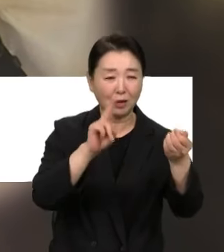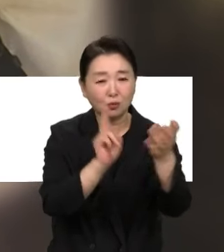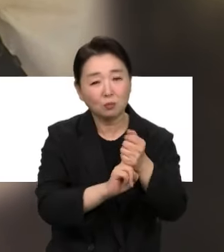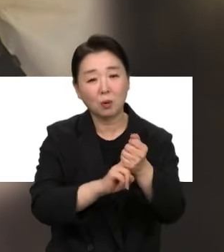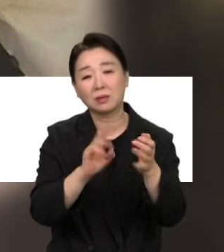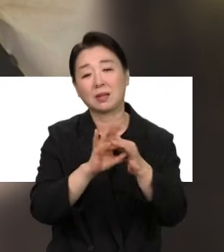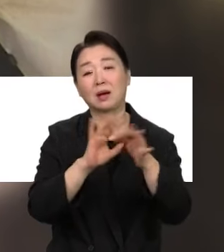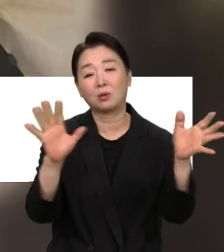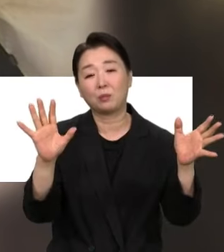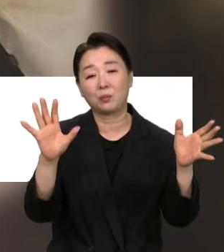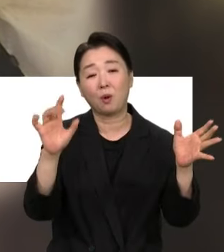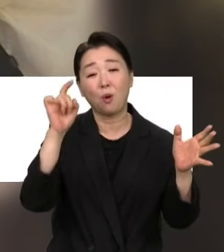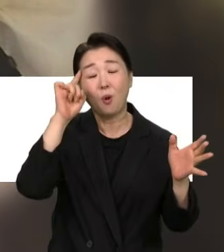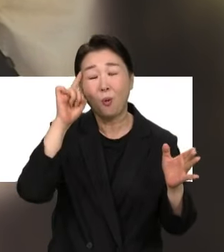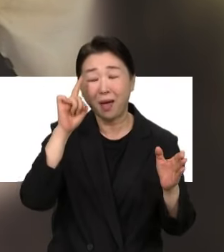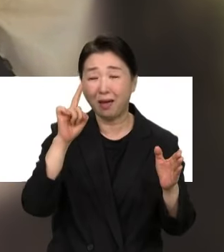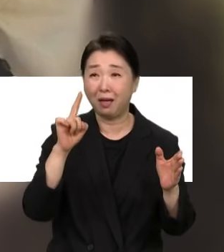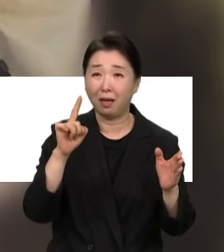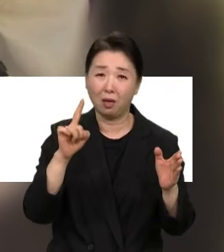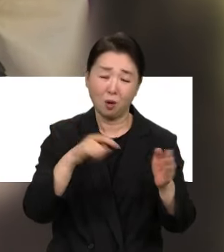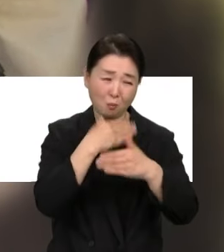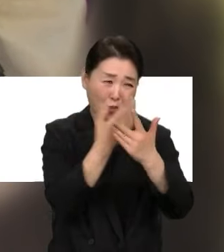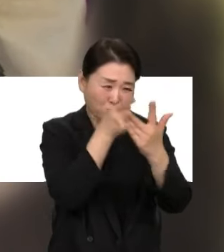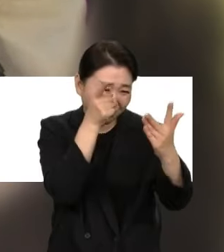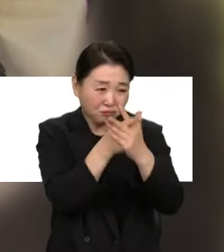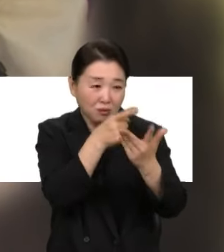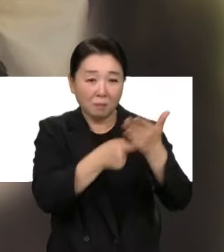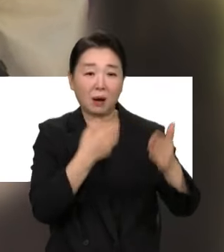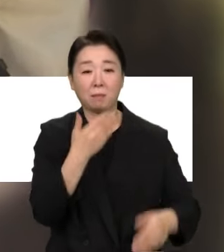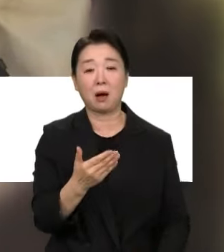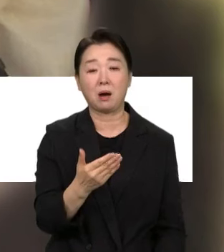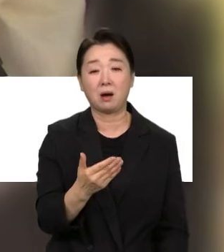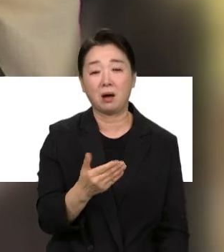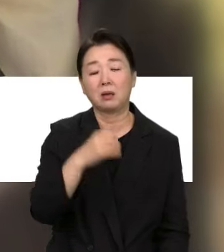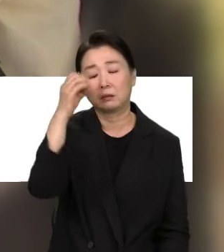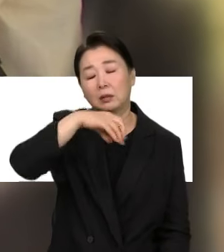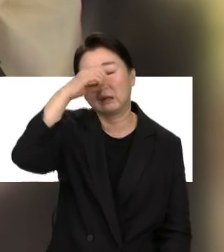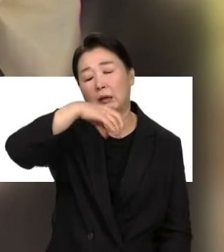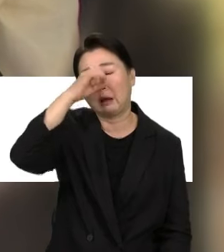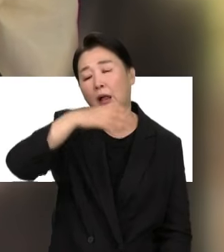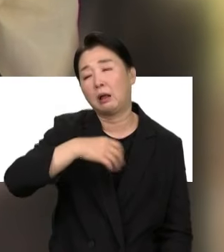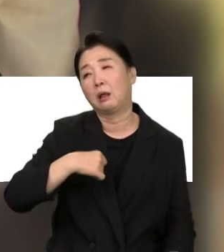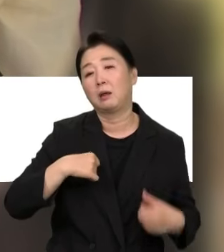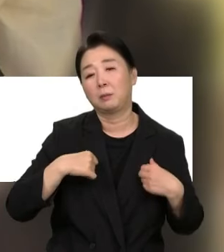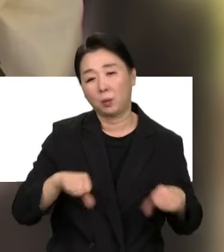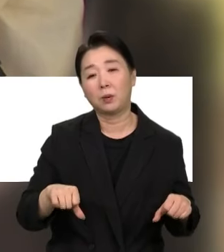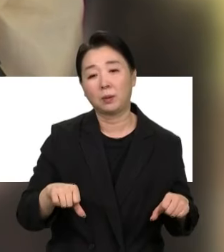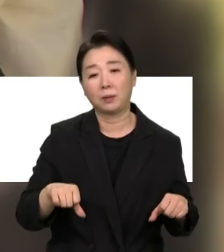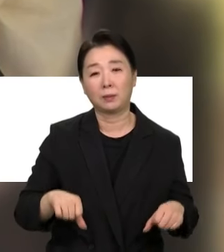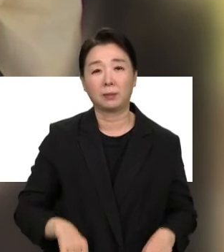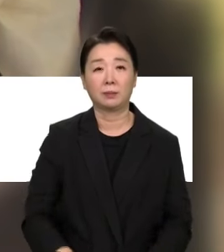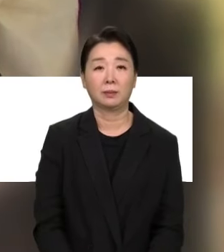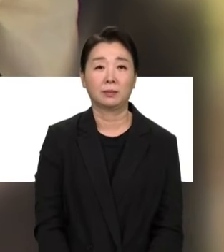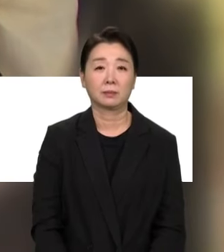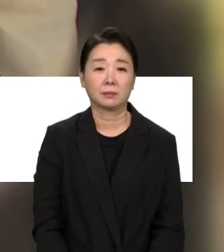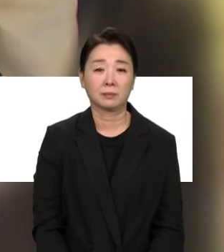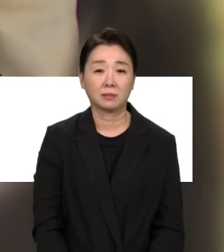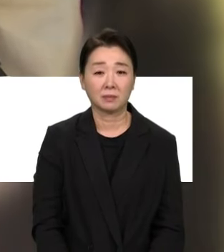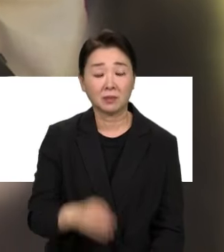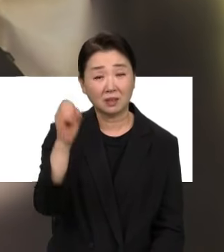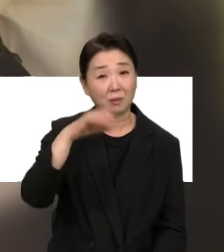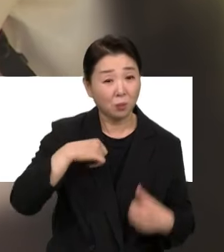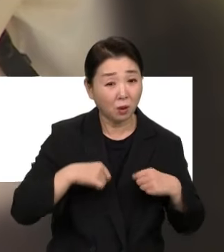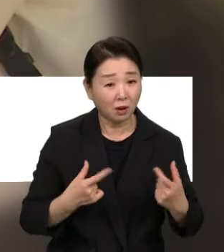보관 다 본다고 하니까 그냥 뭐 그런 현해 하고 있어 그래요 그럼 그냥 반